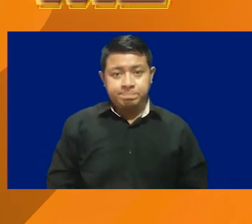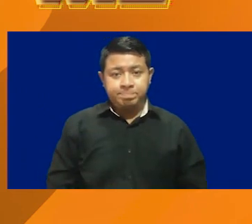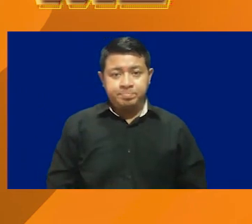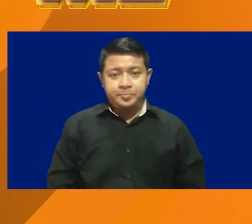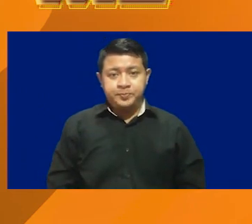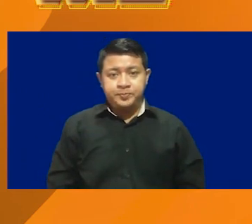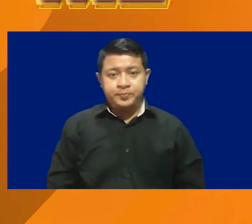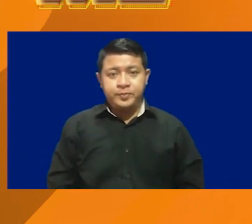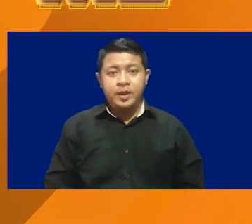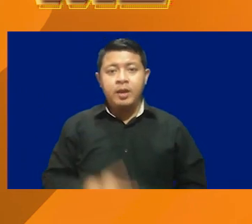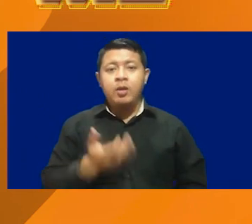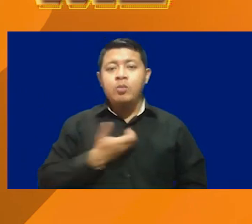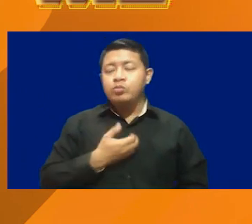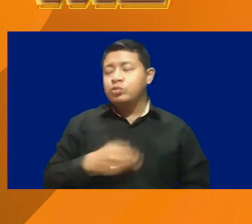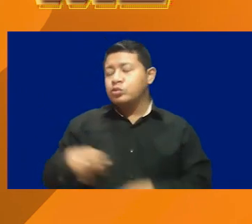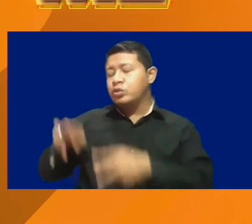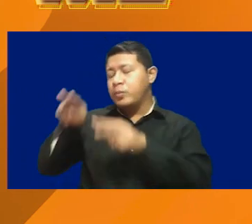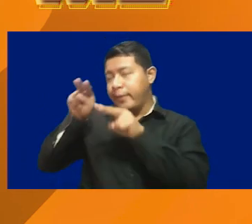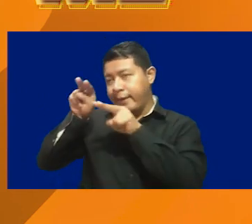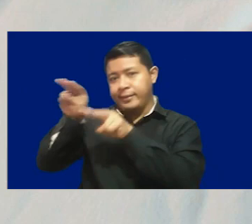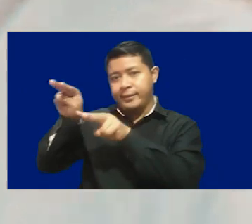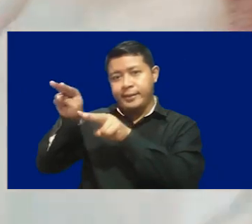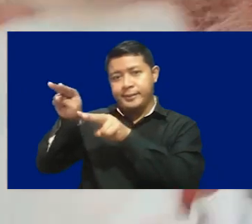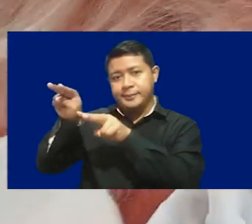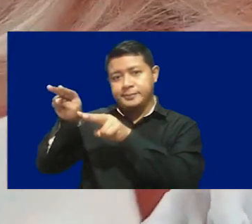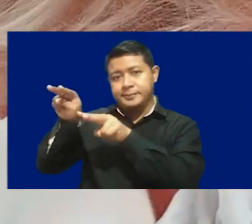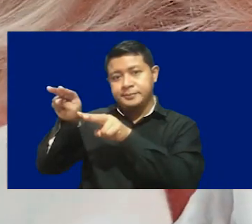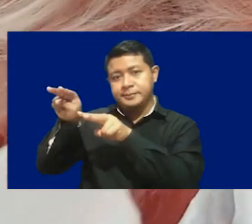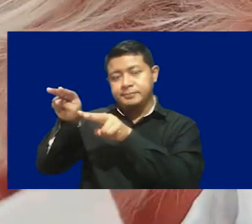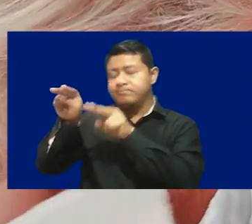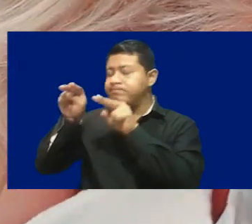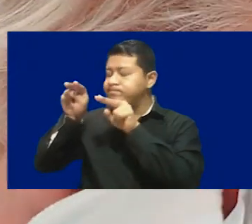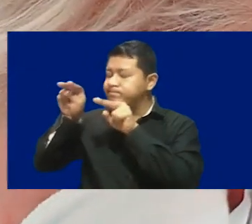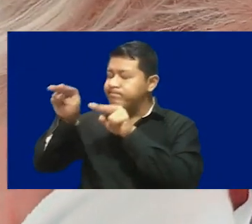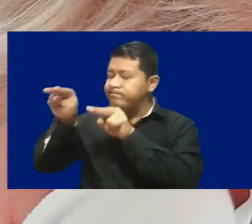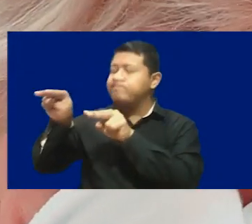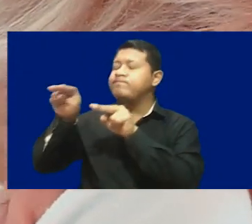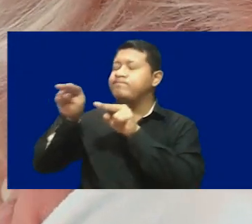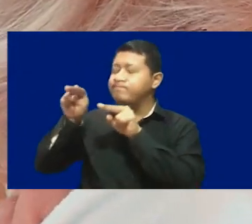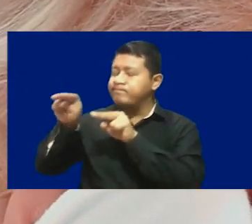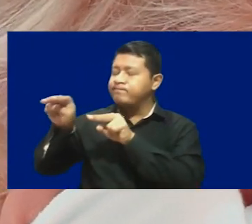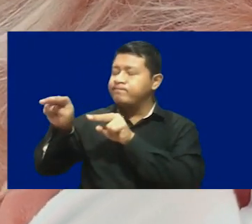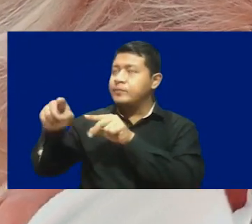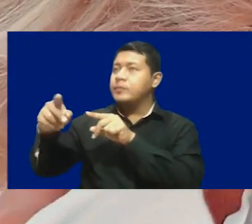Solusinya apa, saudara-saudari yang terkasih? Perlu perhatian.